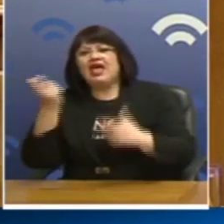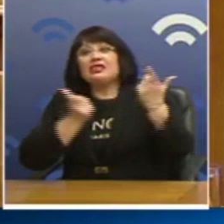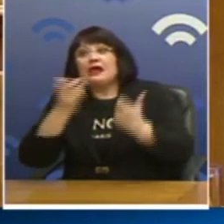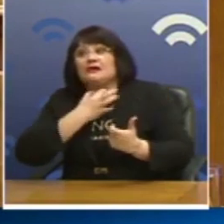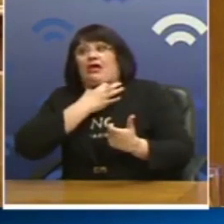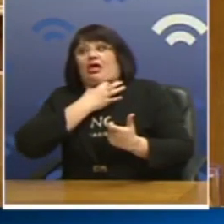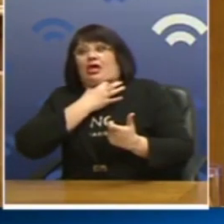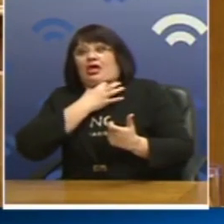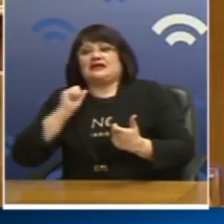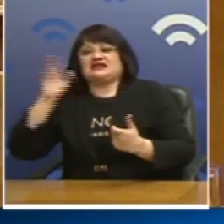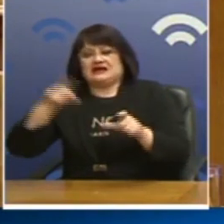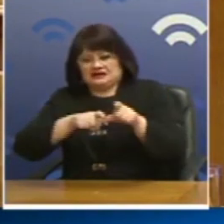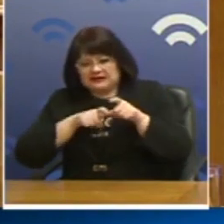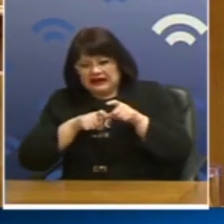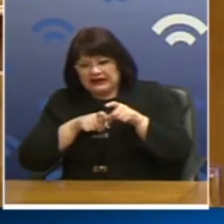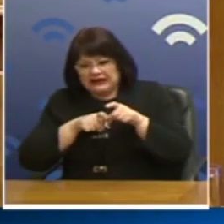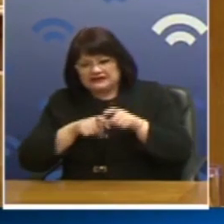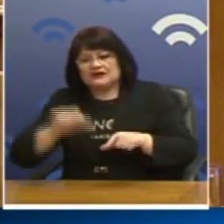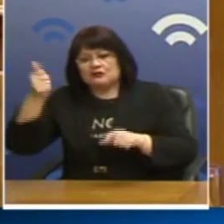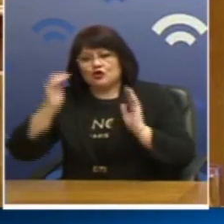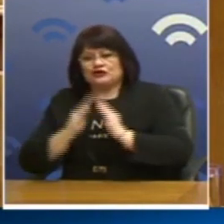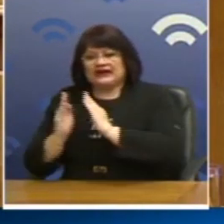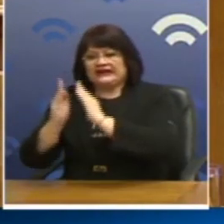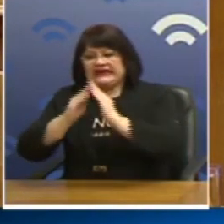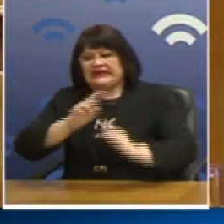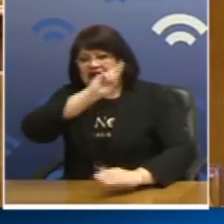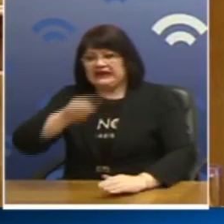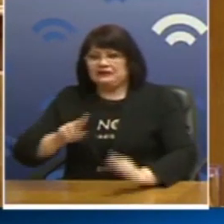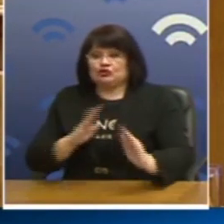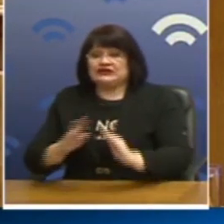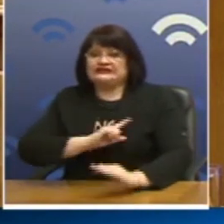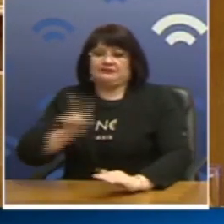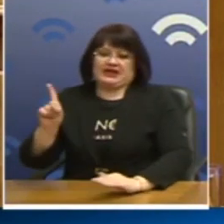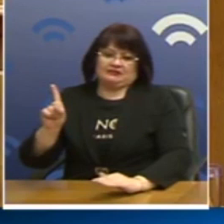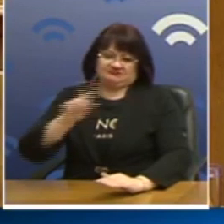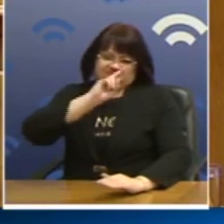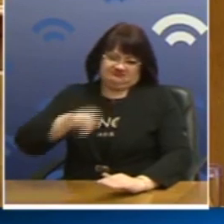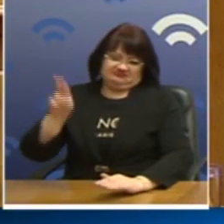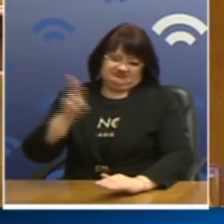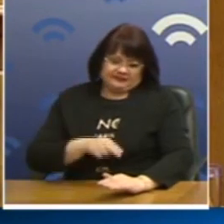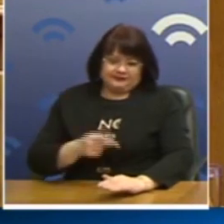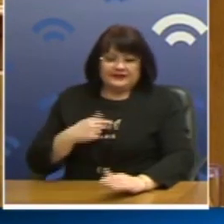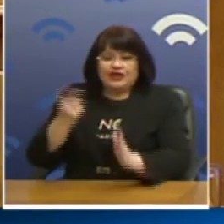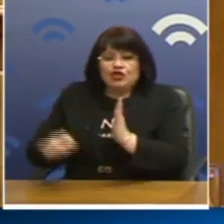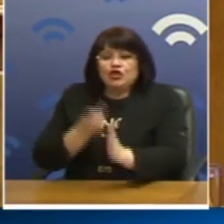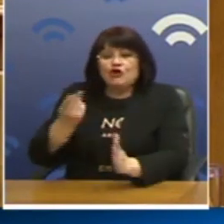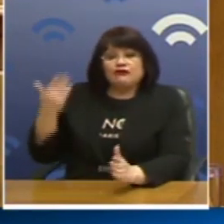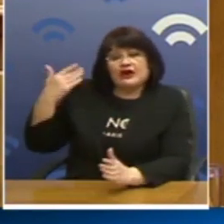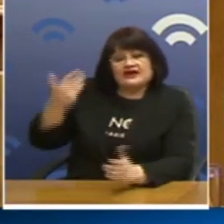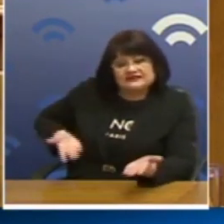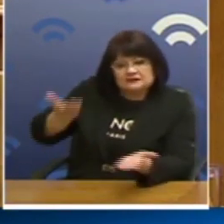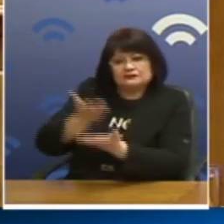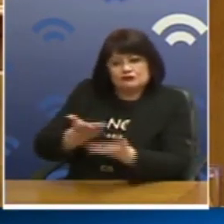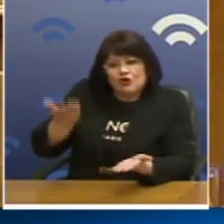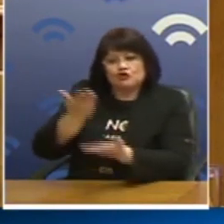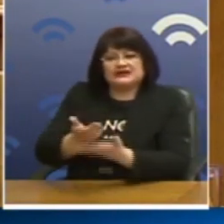την άρση της όποιας προστασίας υπήρχε για την πρώτη κατοικία. Δύο φορές καταθέσαμε τα προηγούμενα χρόνια πρόταση